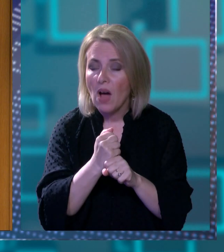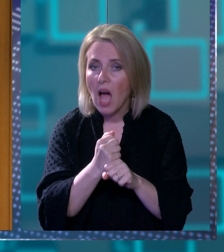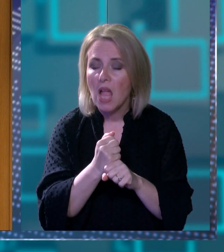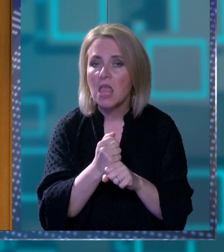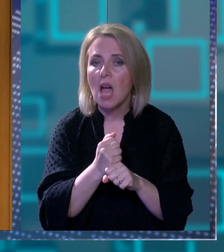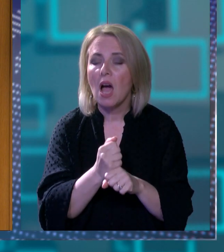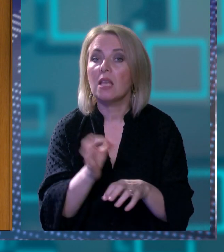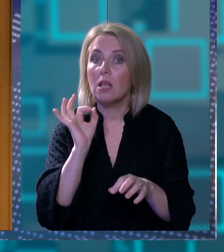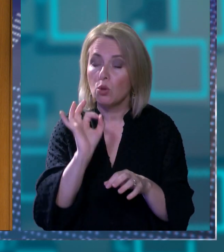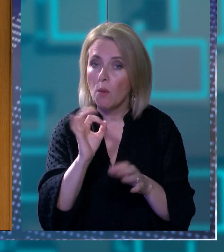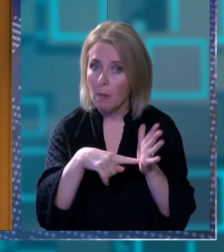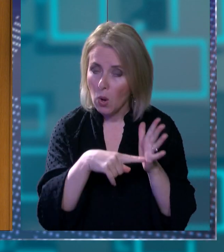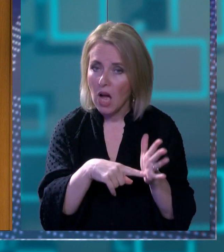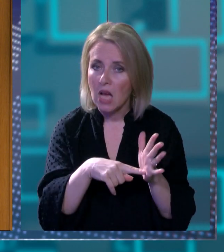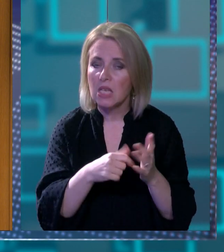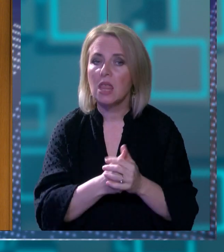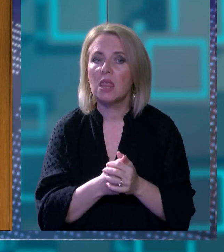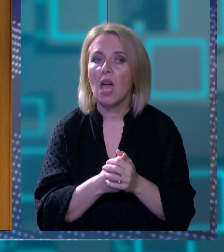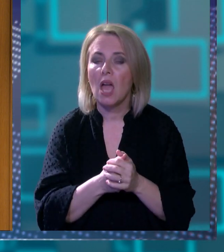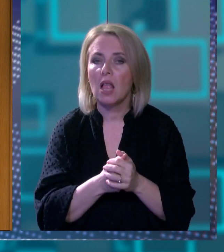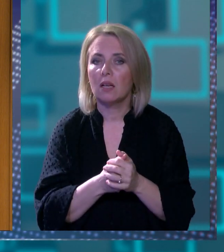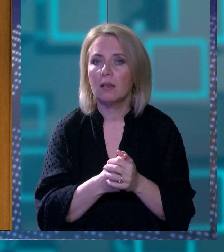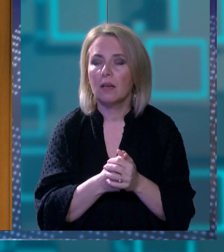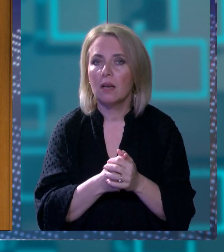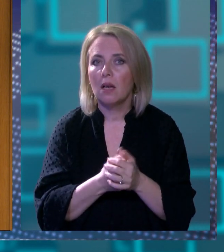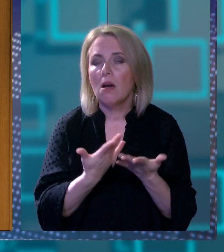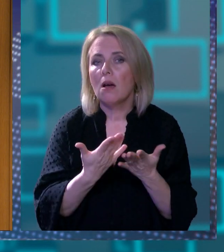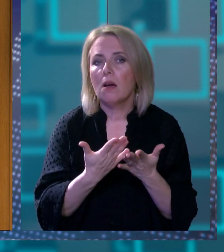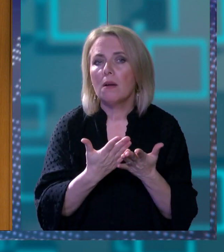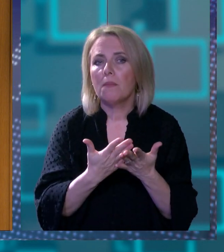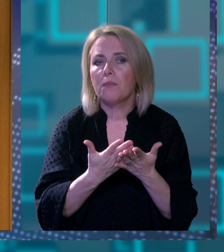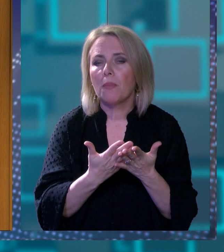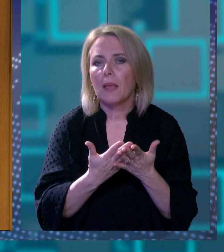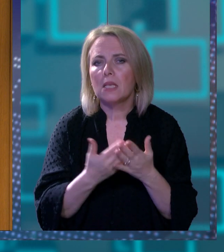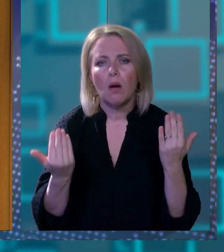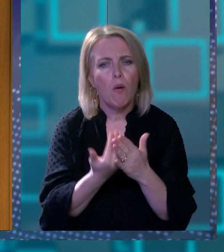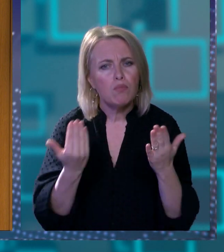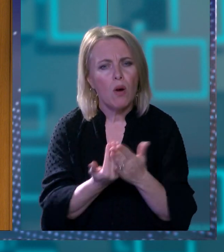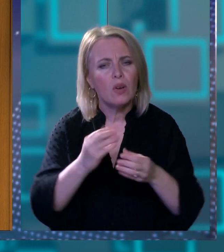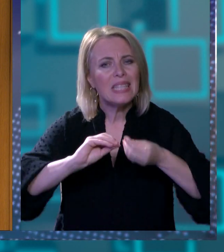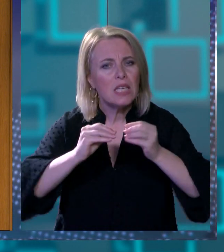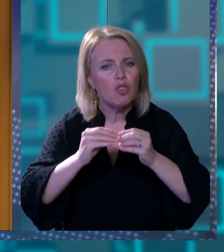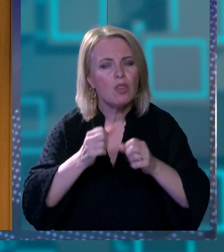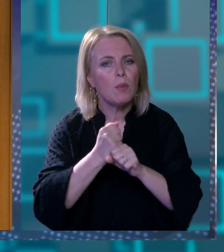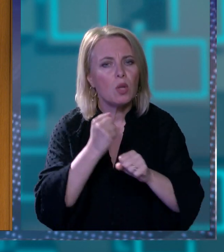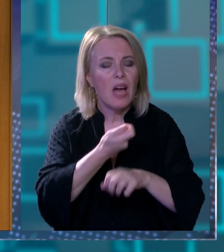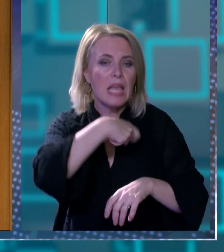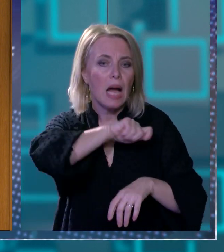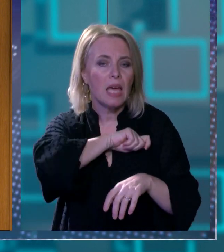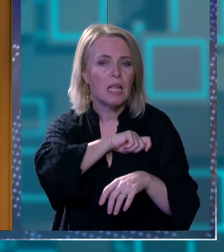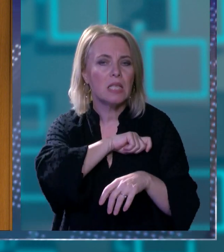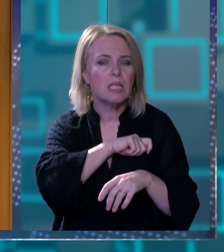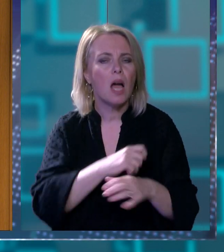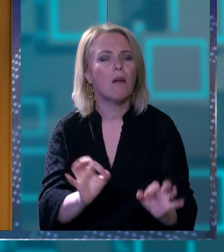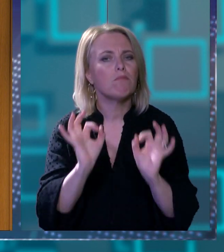poslovanja je dobar indikator za rekuperaciju cijelog tržišta i poslovanja agencija. Vjerujemo da je dobra